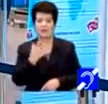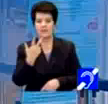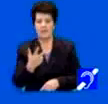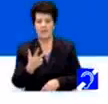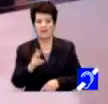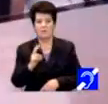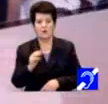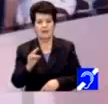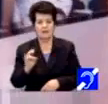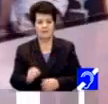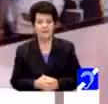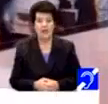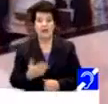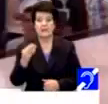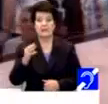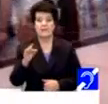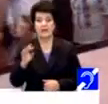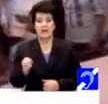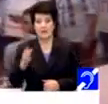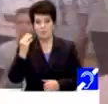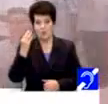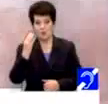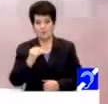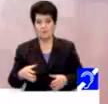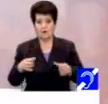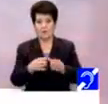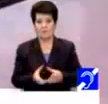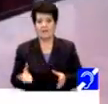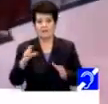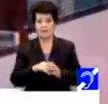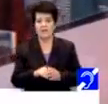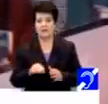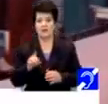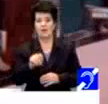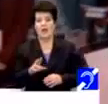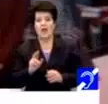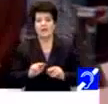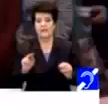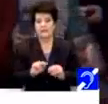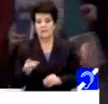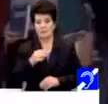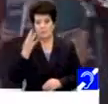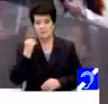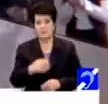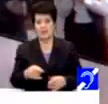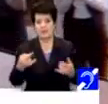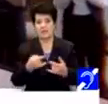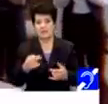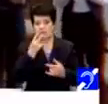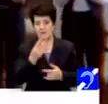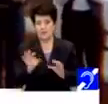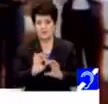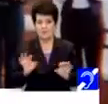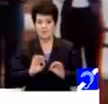camioane. TVR Moldova lansează o campanie dedicată cadrelor didactice din Republica Moldova. Telespectatorii vor cunoaște